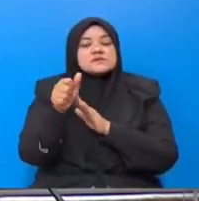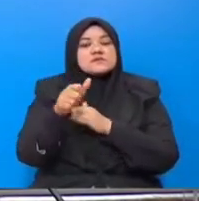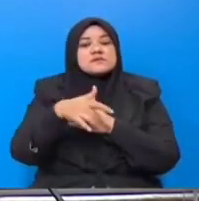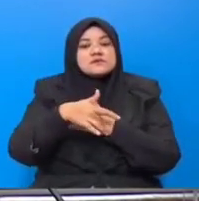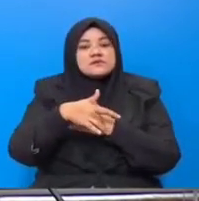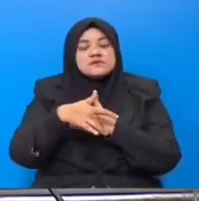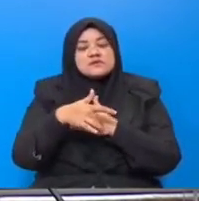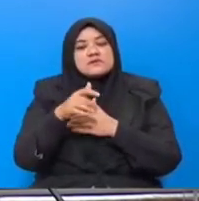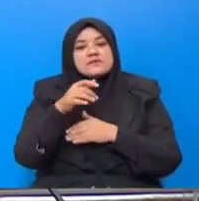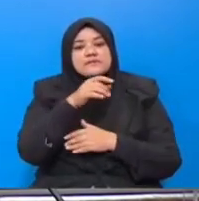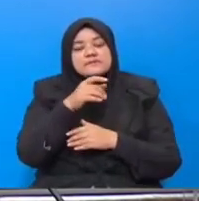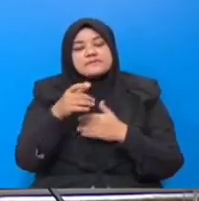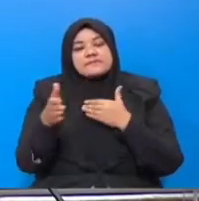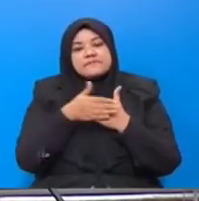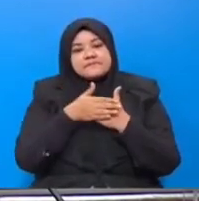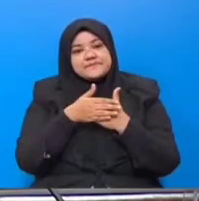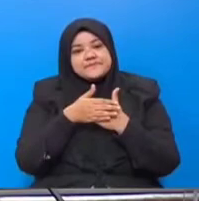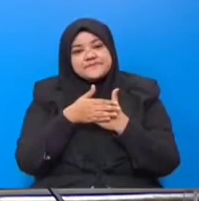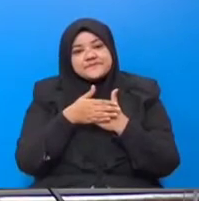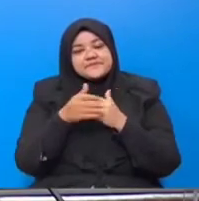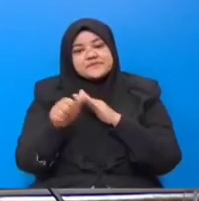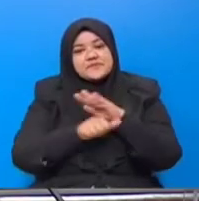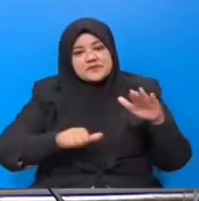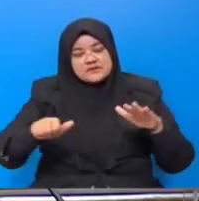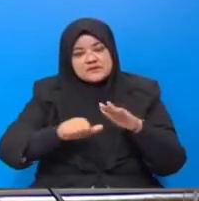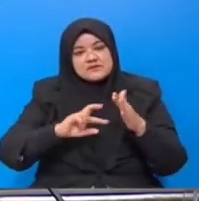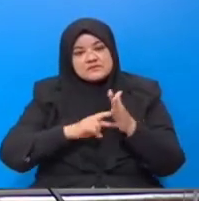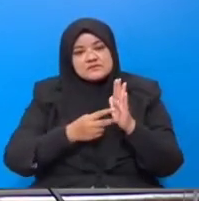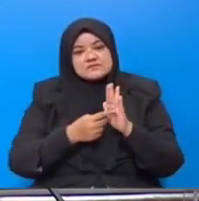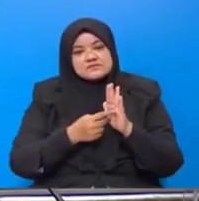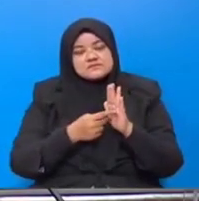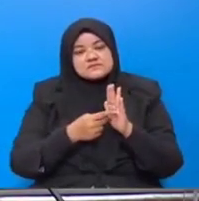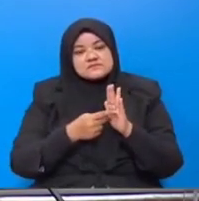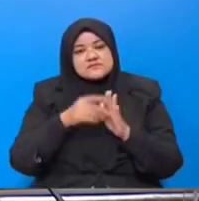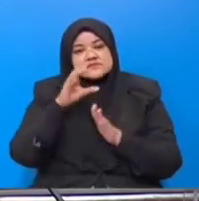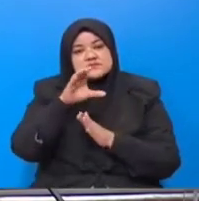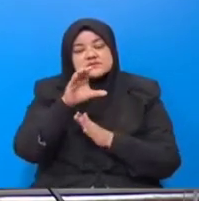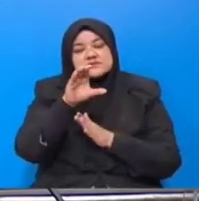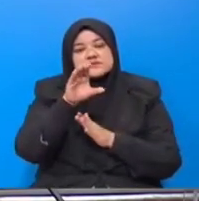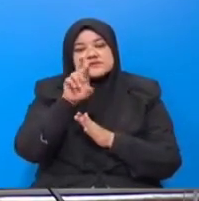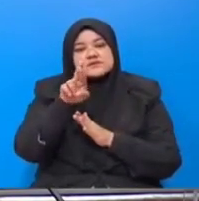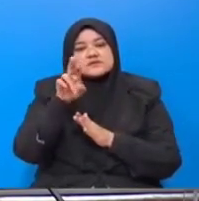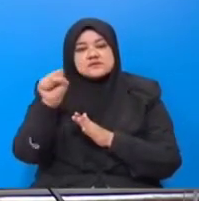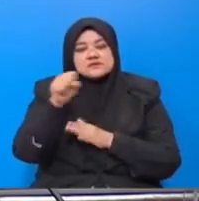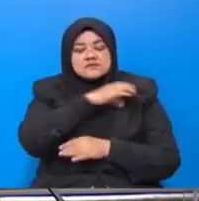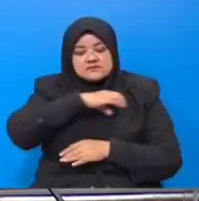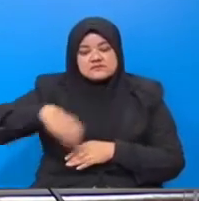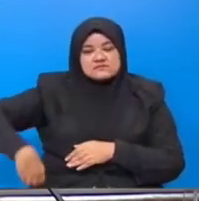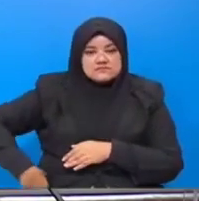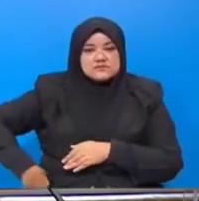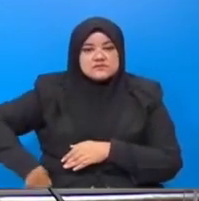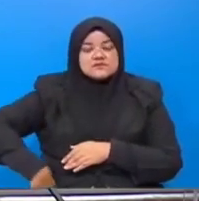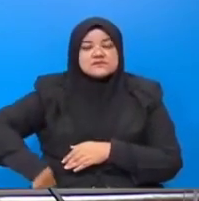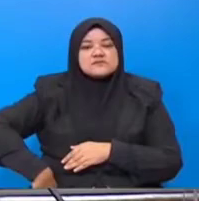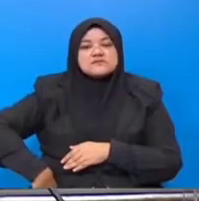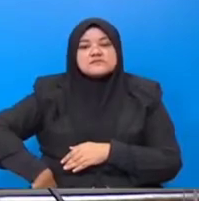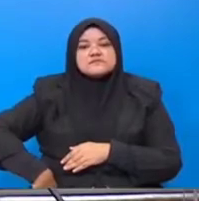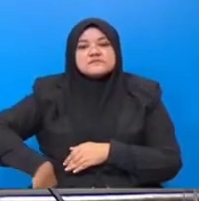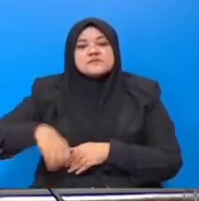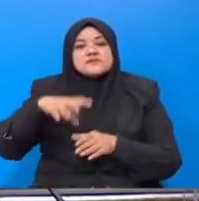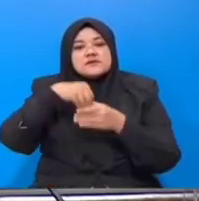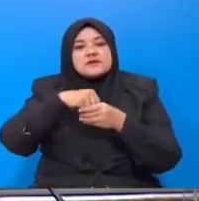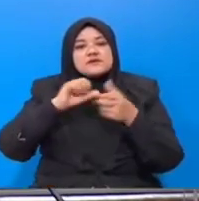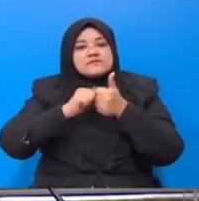asal yakni back to basic yaitu Sydney dan CRS shutdown CRS dengan izin